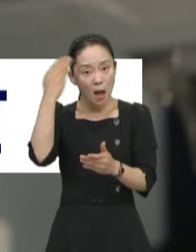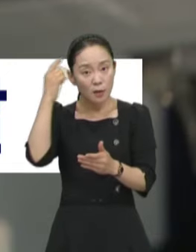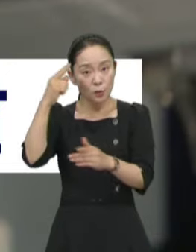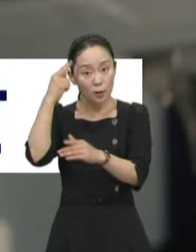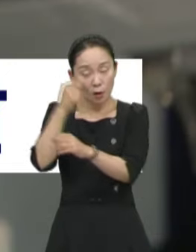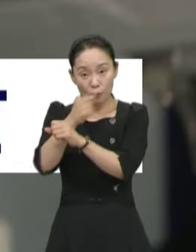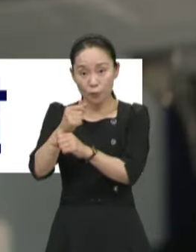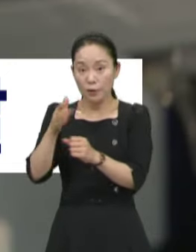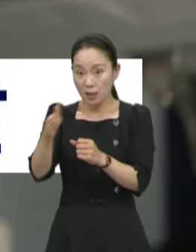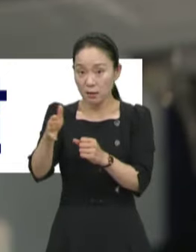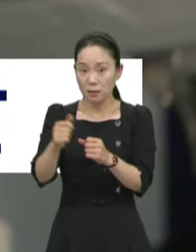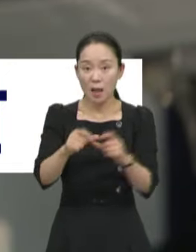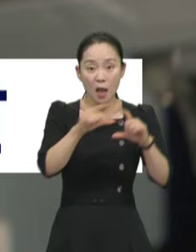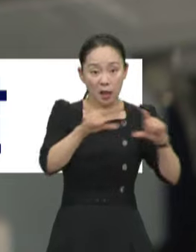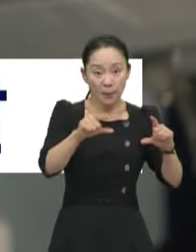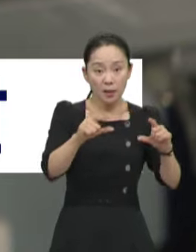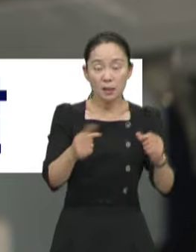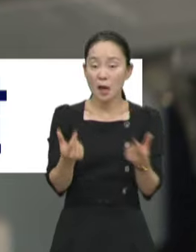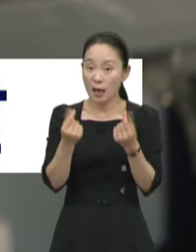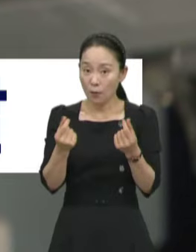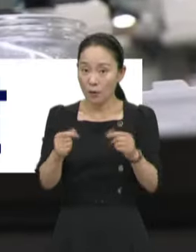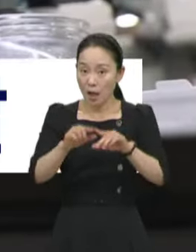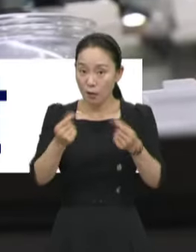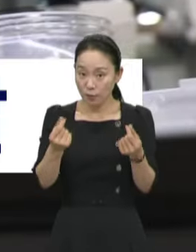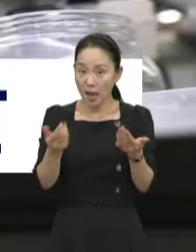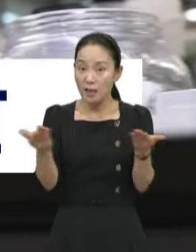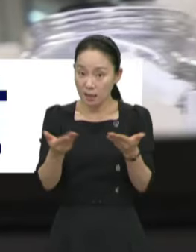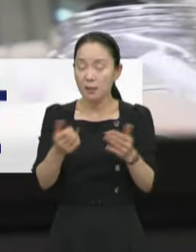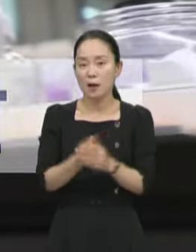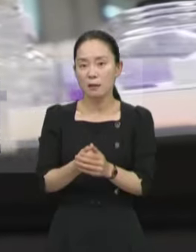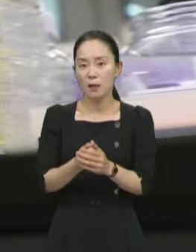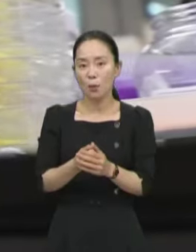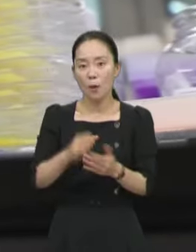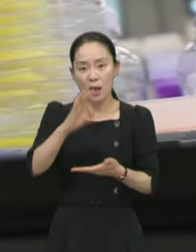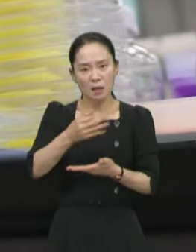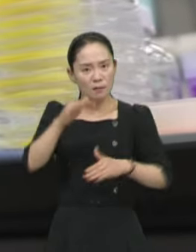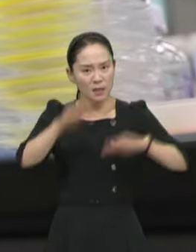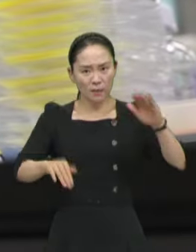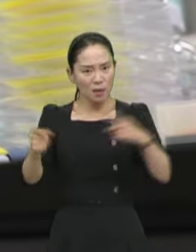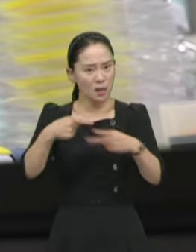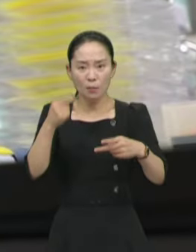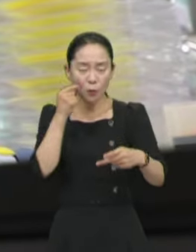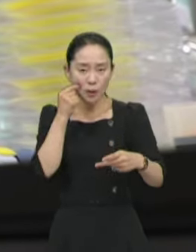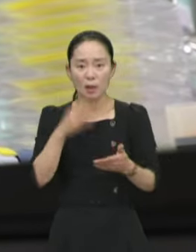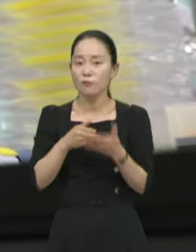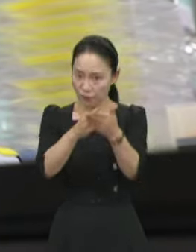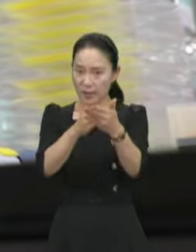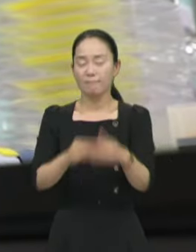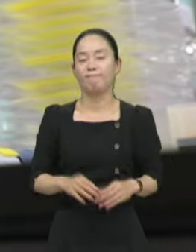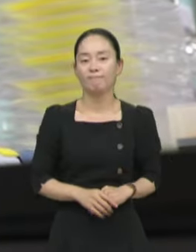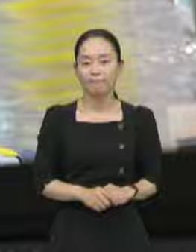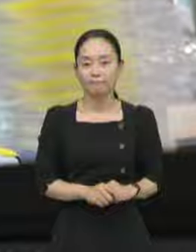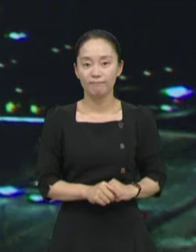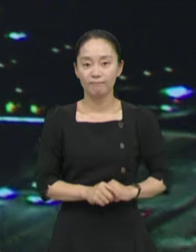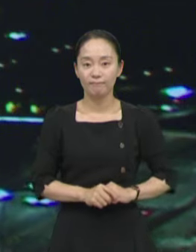동일하거나 유사한 업무를 하고 있음에도 이 같은 임금 격차는 이해할 수 없는 일이라고 주장했습니다.